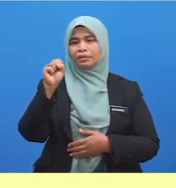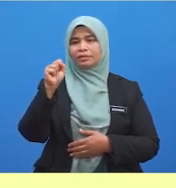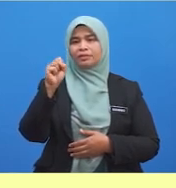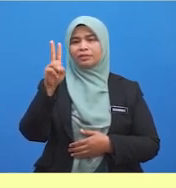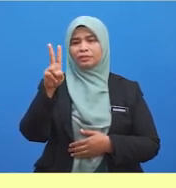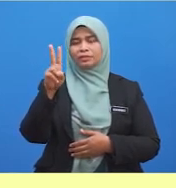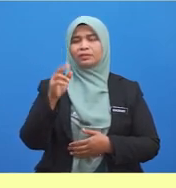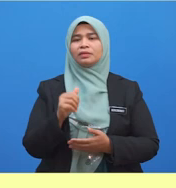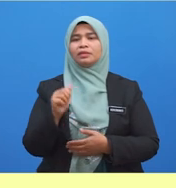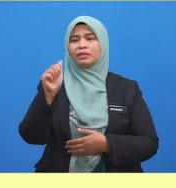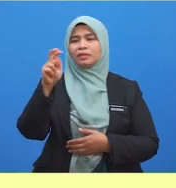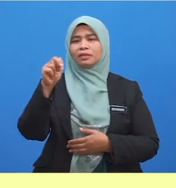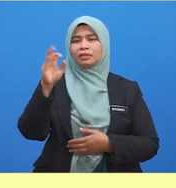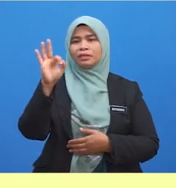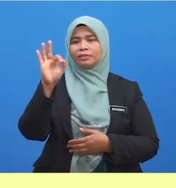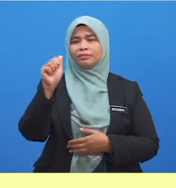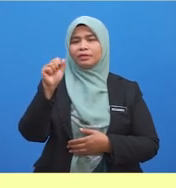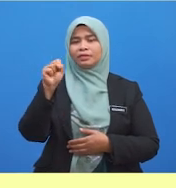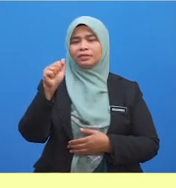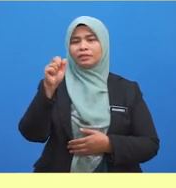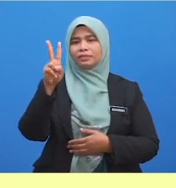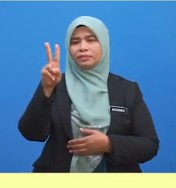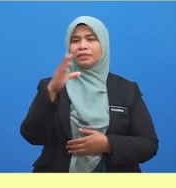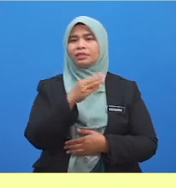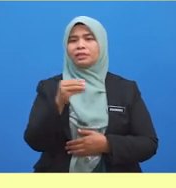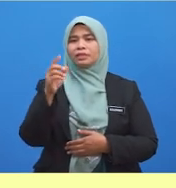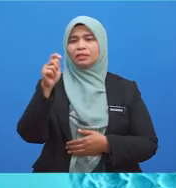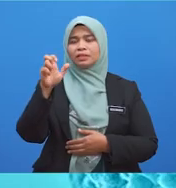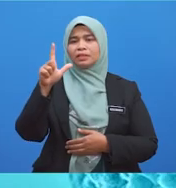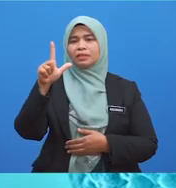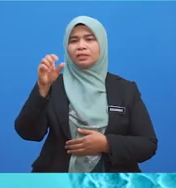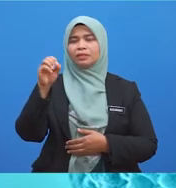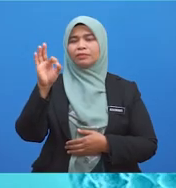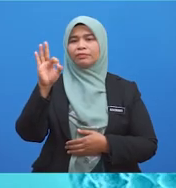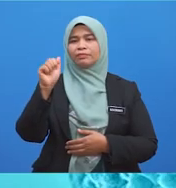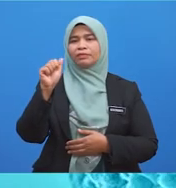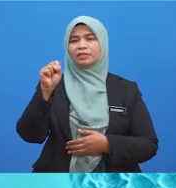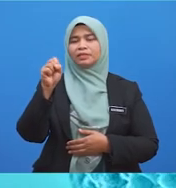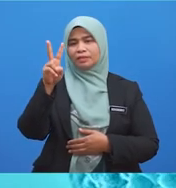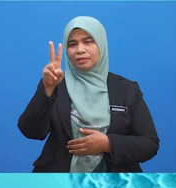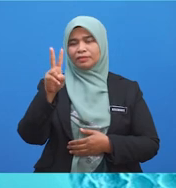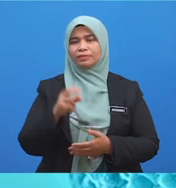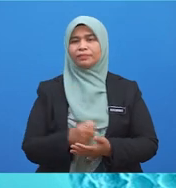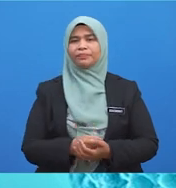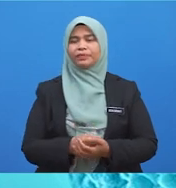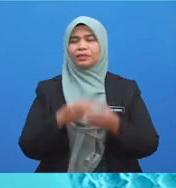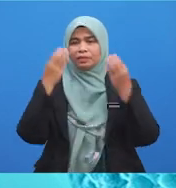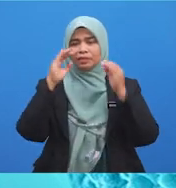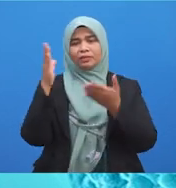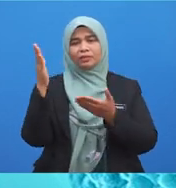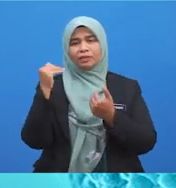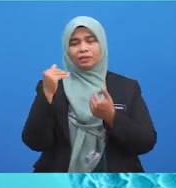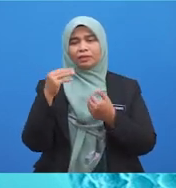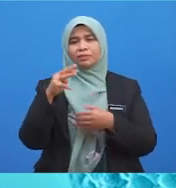anafasa 2 dan telofasa 2. Mudah dan menarik, kan? Cikgu harap